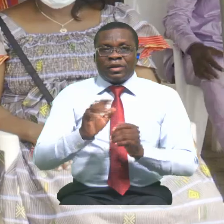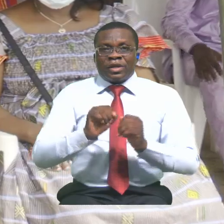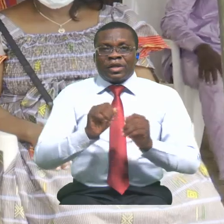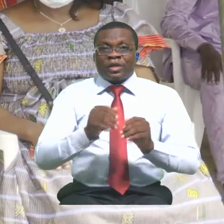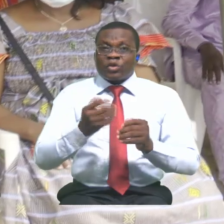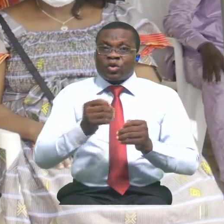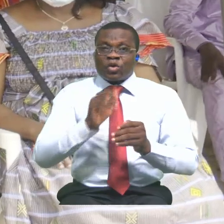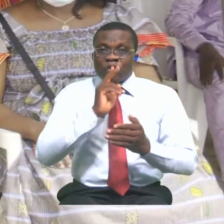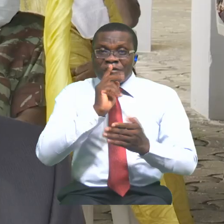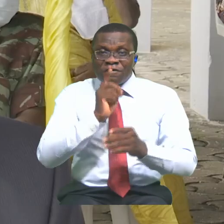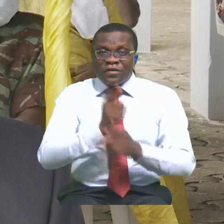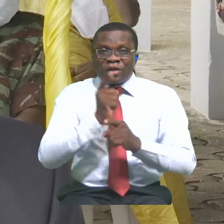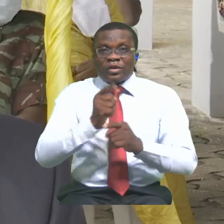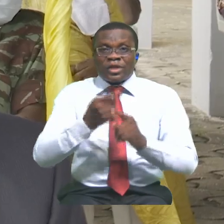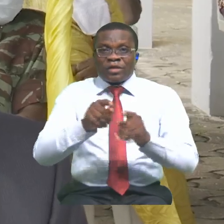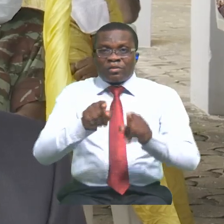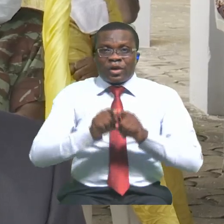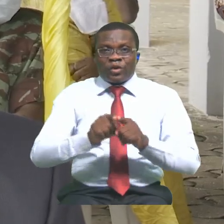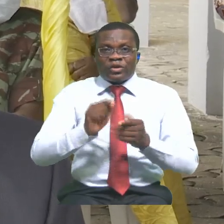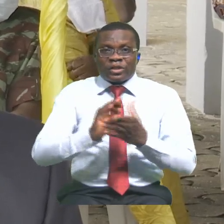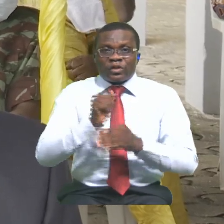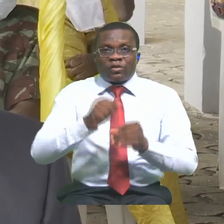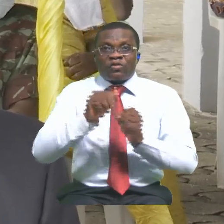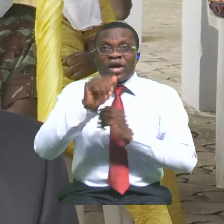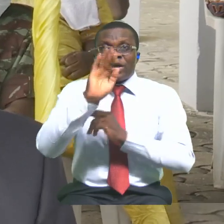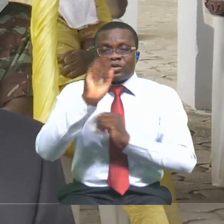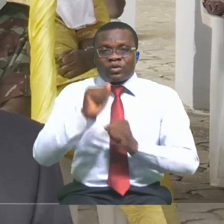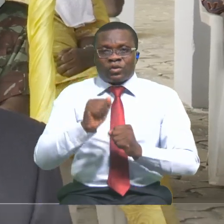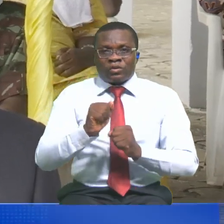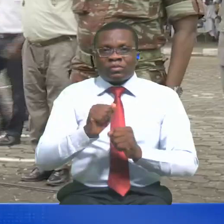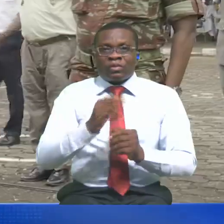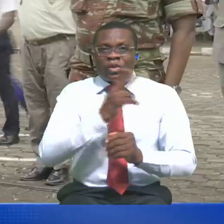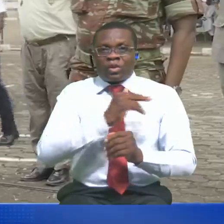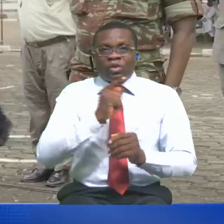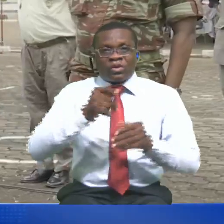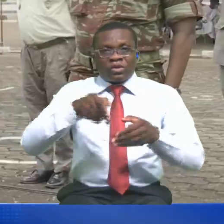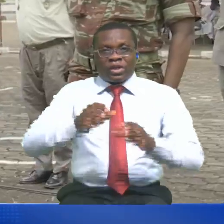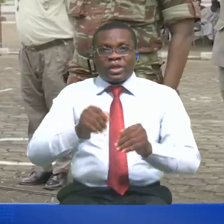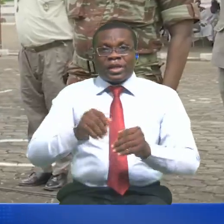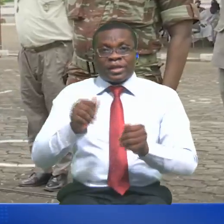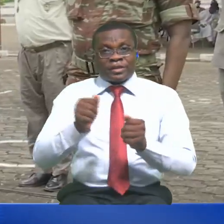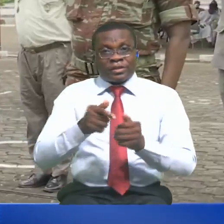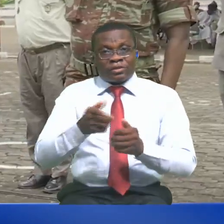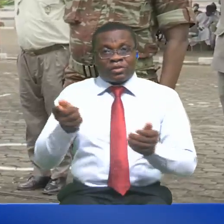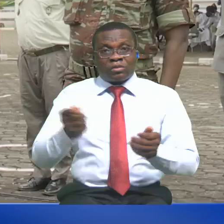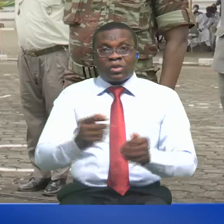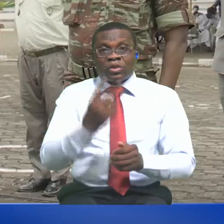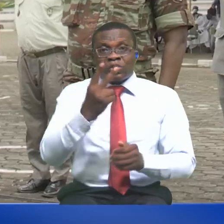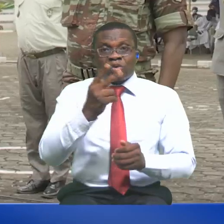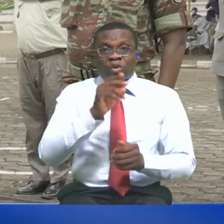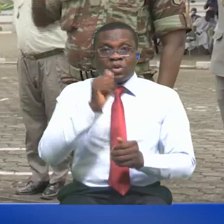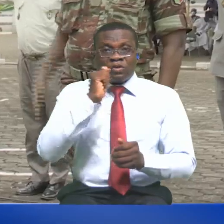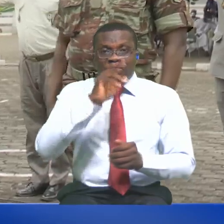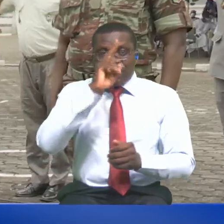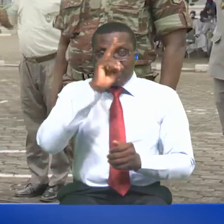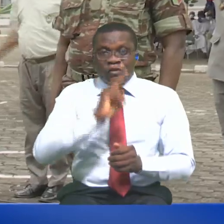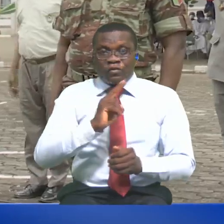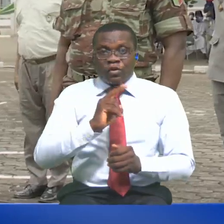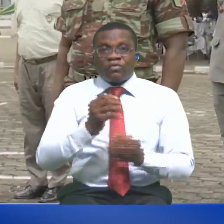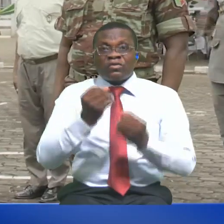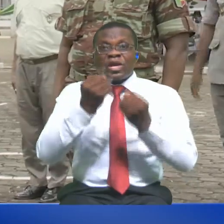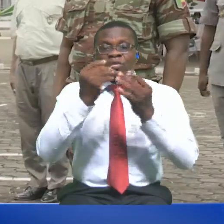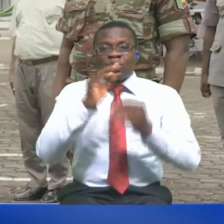fermeté, mais aussi de foi en Dieu. Le colonel laisse derrière lui deux veuves et plusieurs